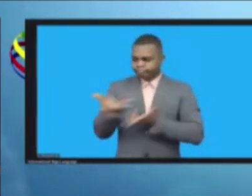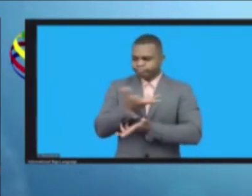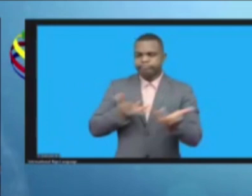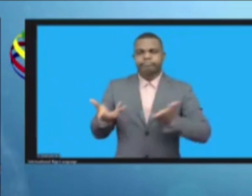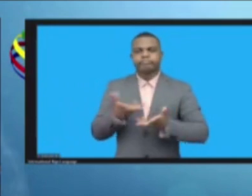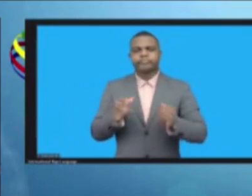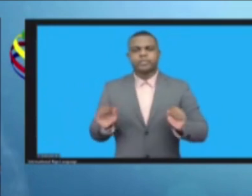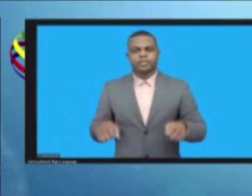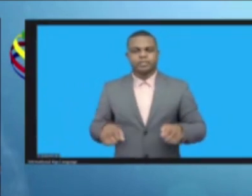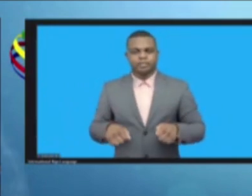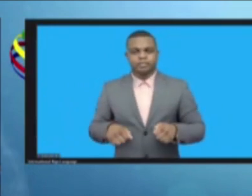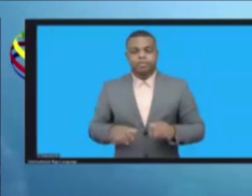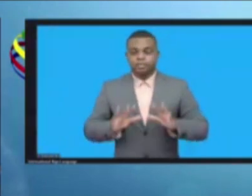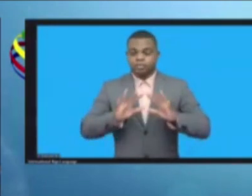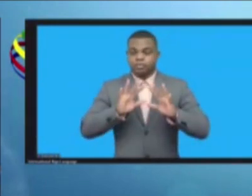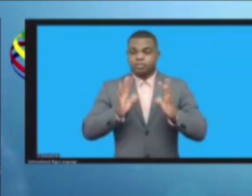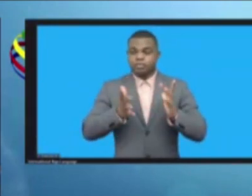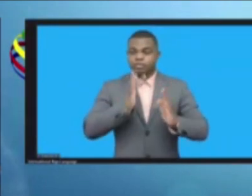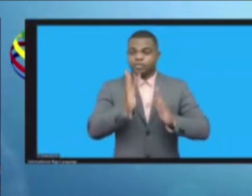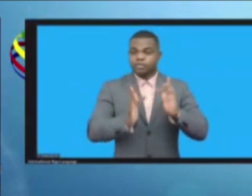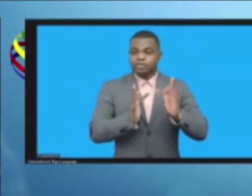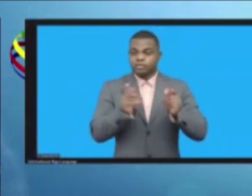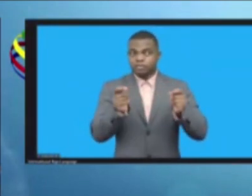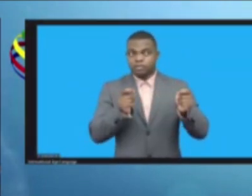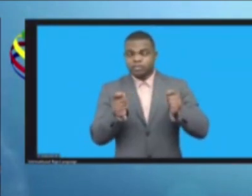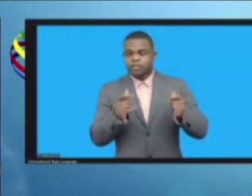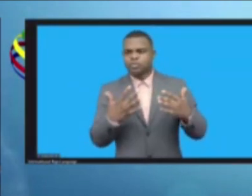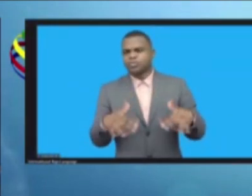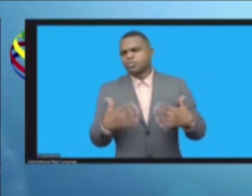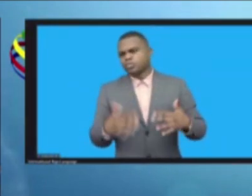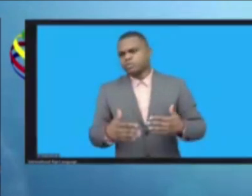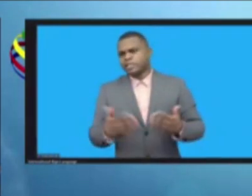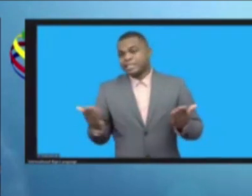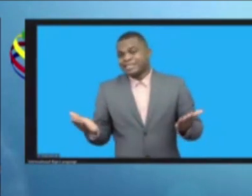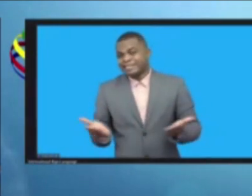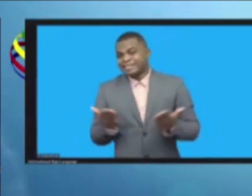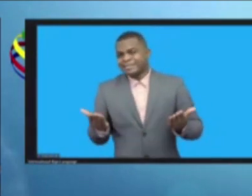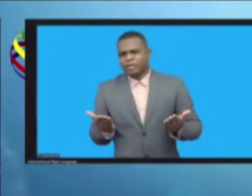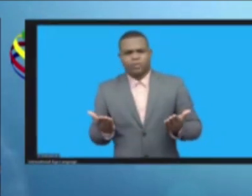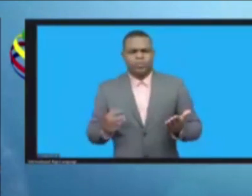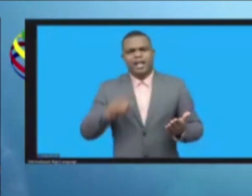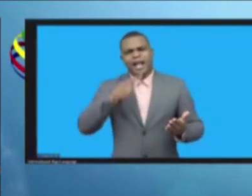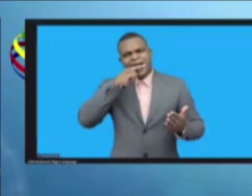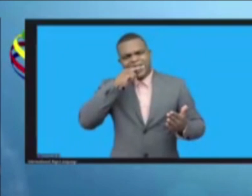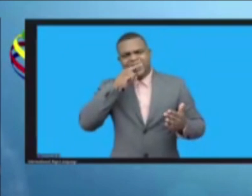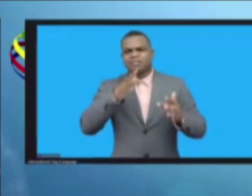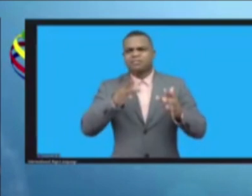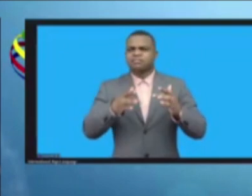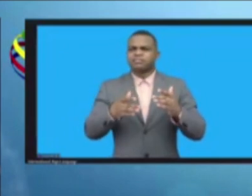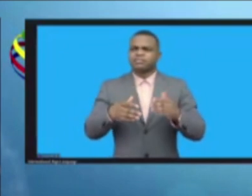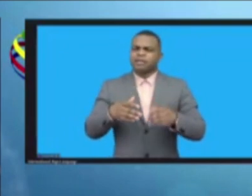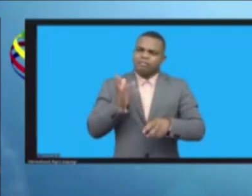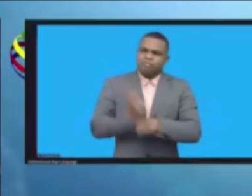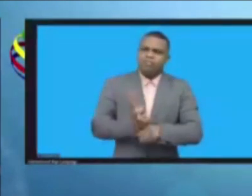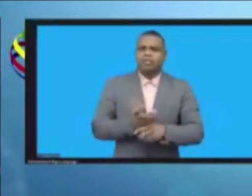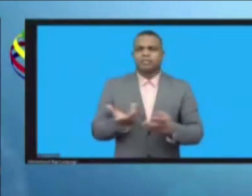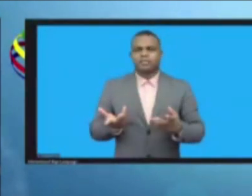работать вместе. Управлять интернетом непросто. Один человек не может это сделать, одно учреждение не